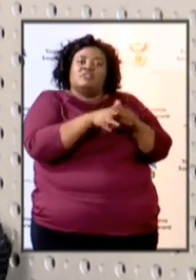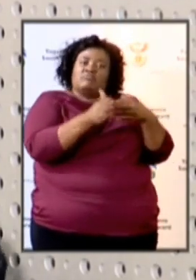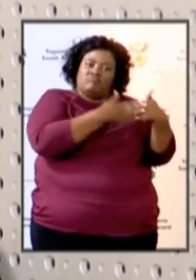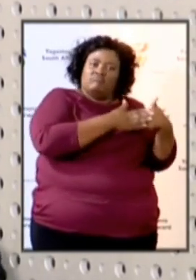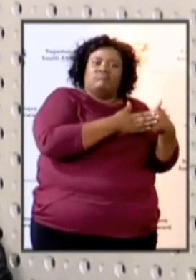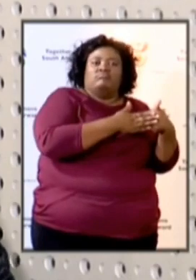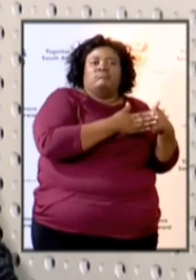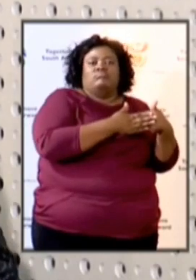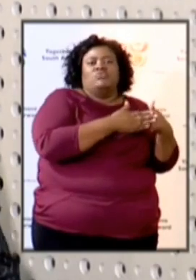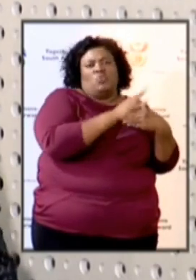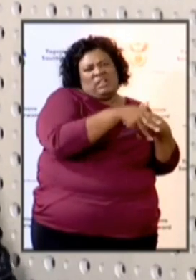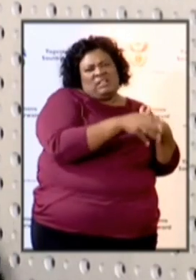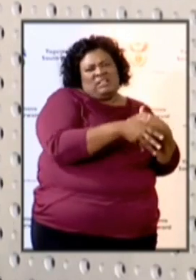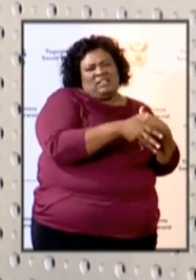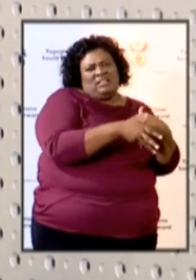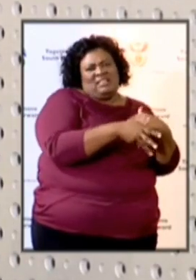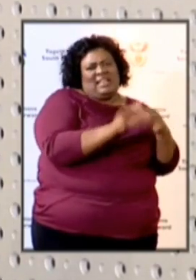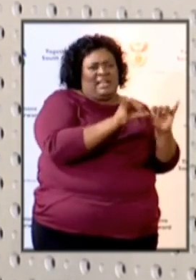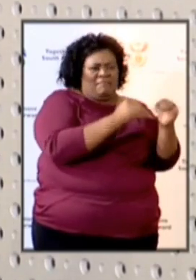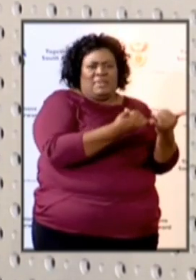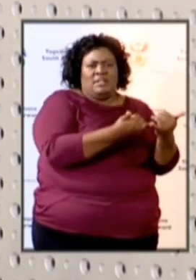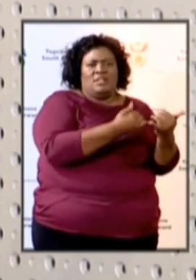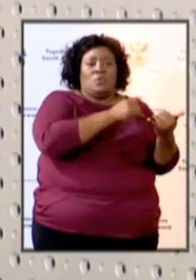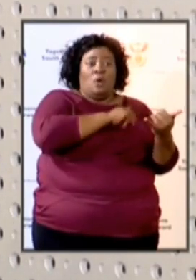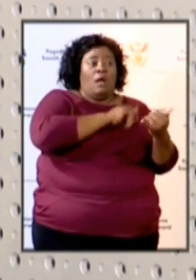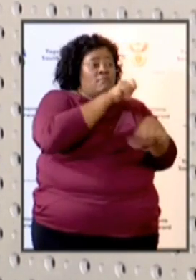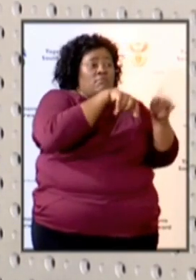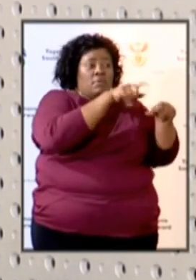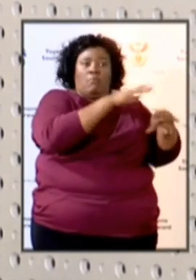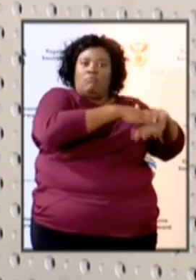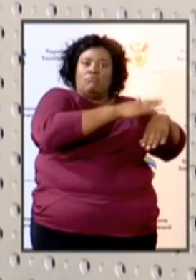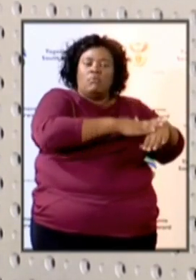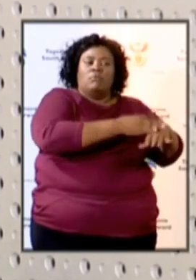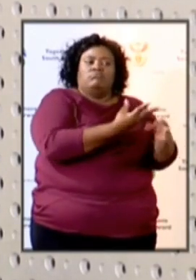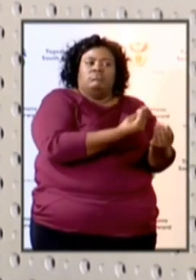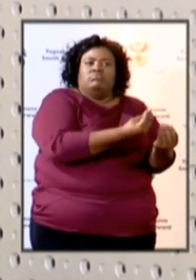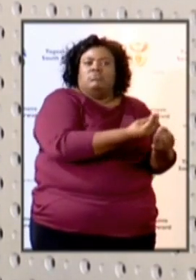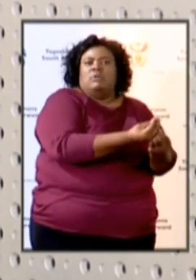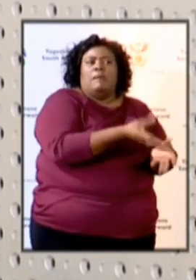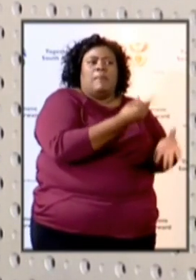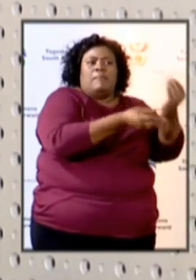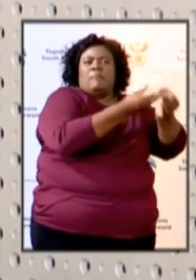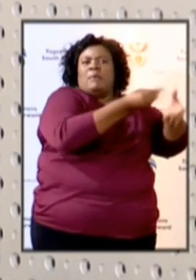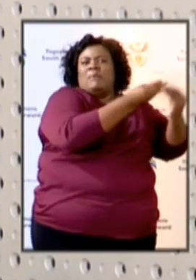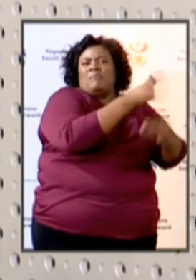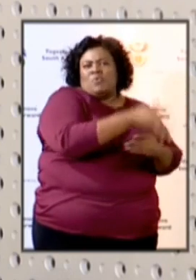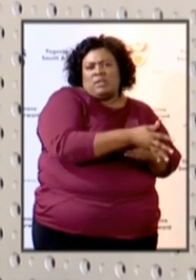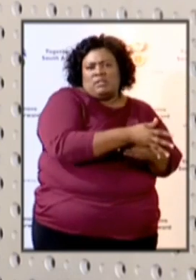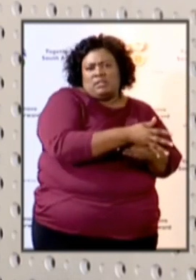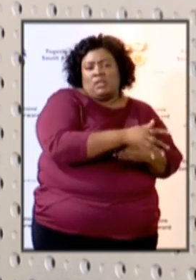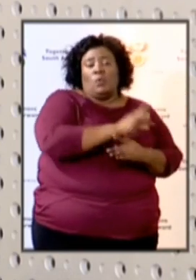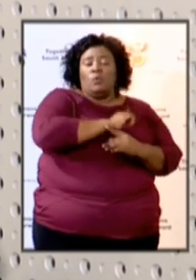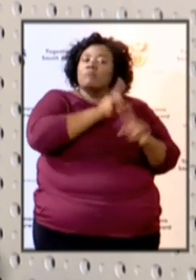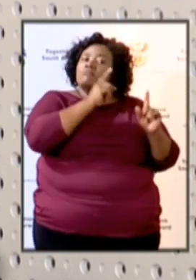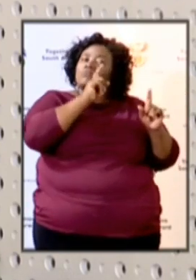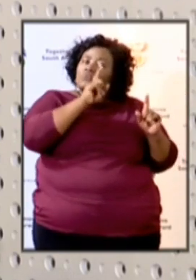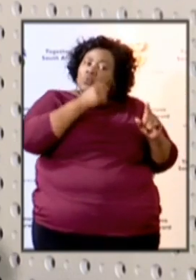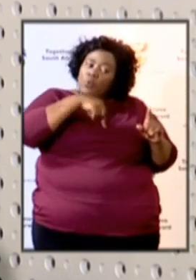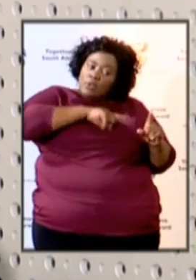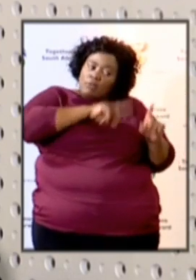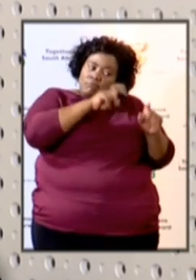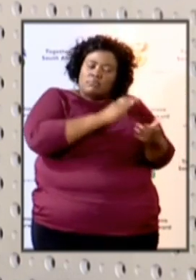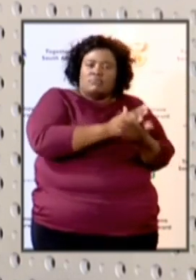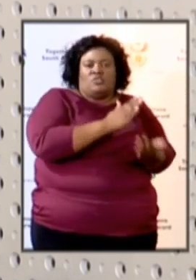so kubalekile ukuthi sonke senze okufanele sikwenze ukuze umnotho uqale ukuthi abaqashi